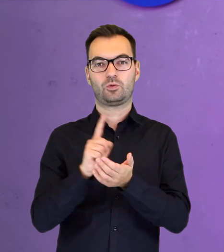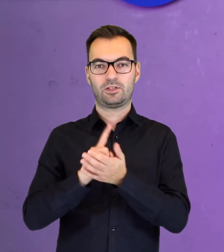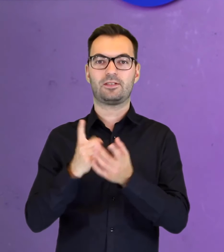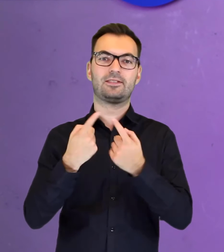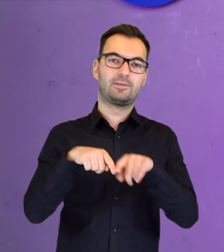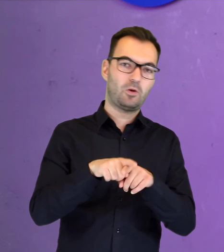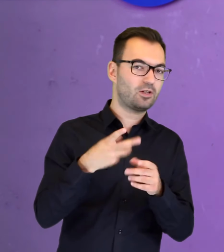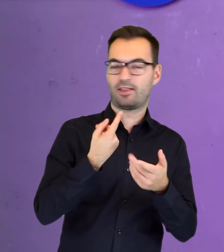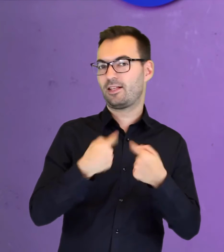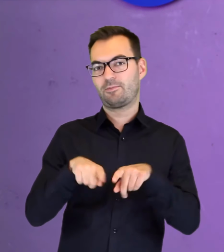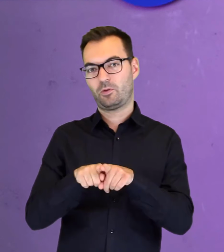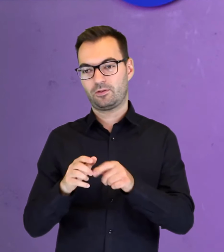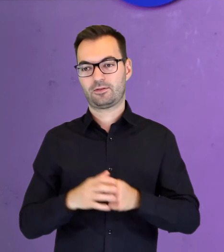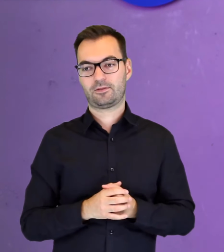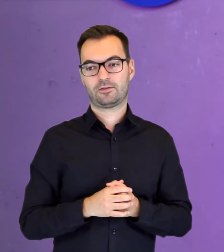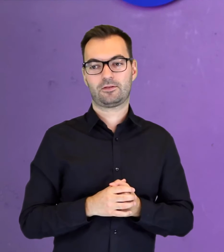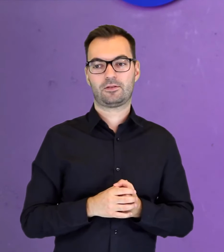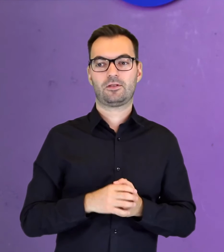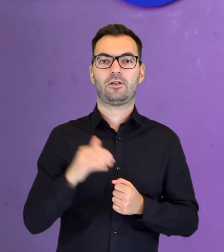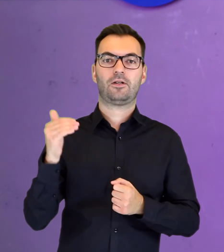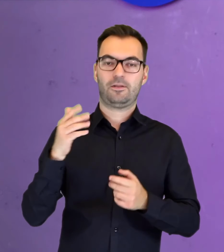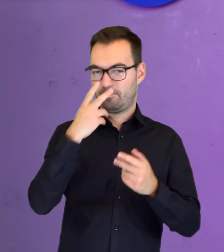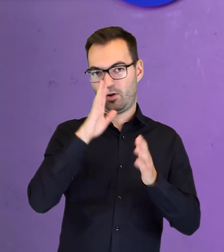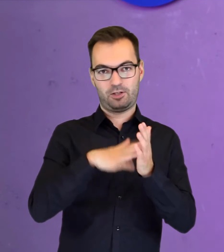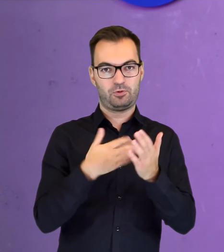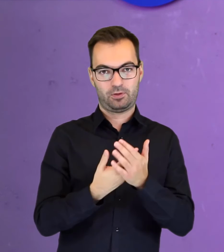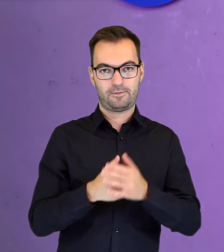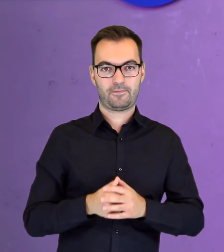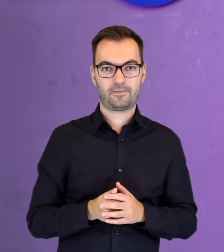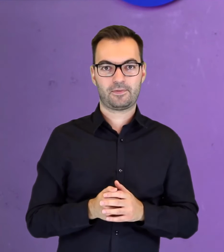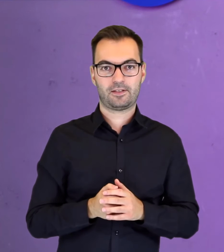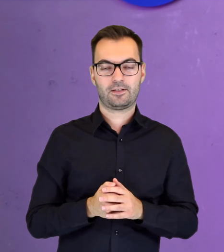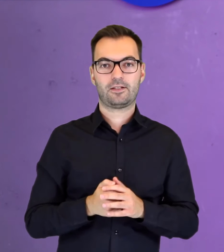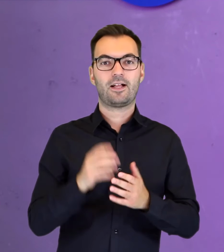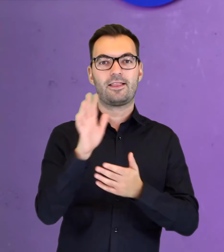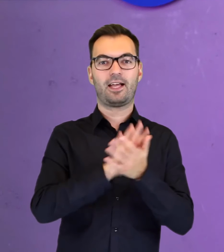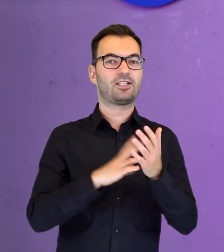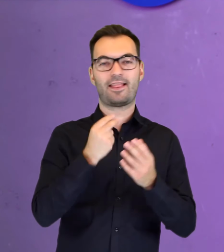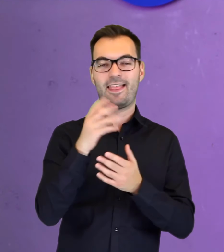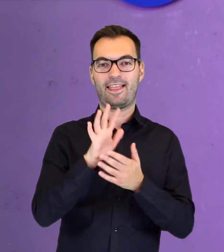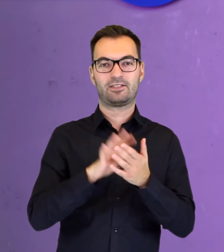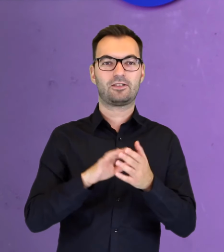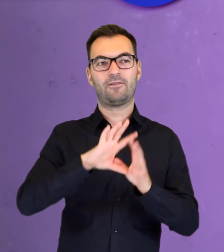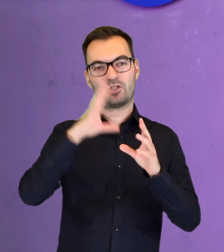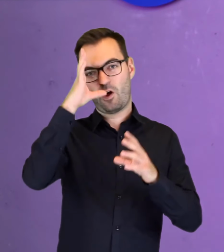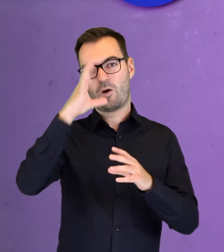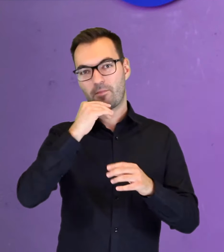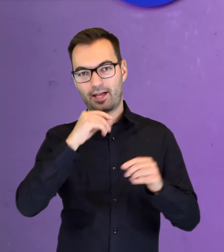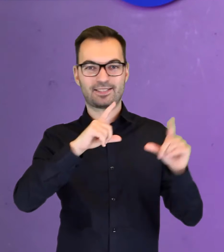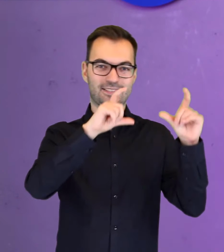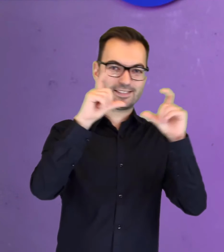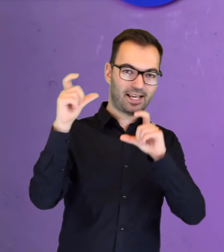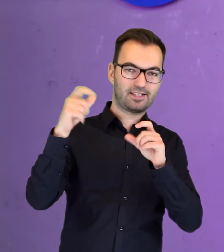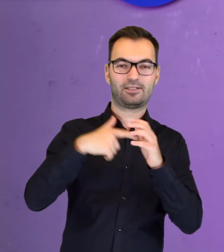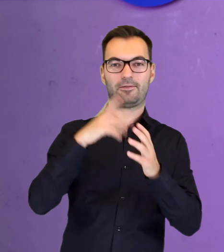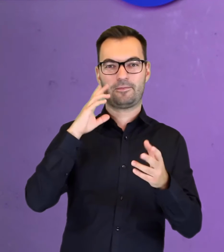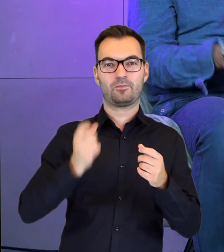dostępności mamy pewne kryteria sukcesu która mówimy że są spełnione czy niespełnione i może się posłużę się przykładem